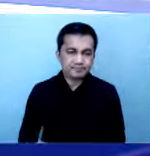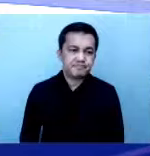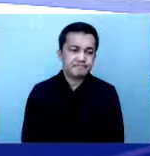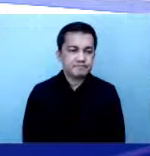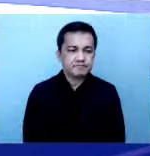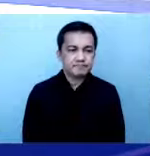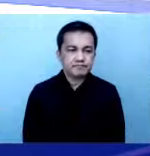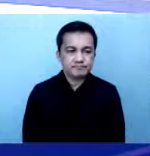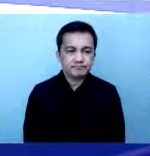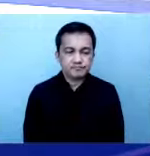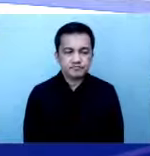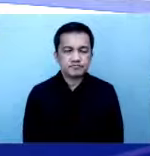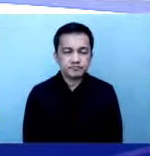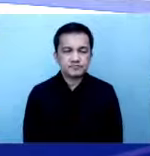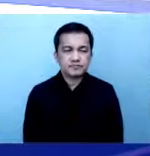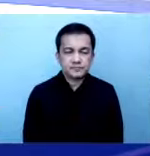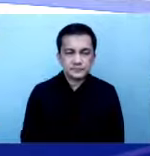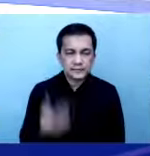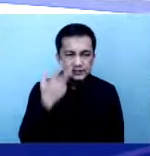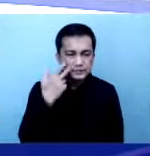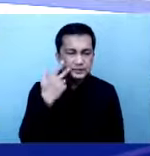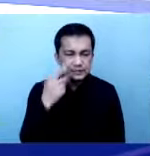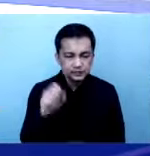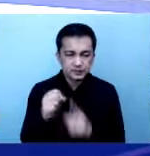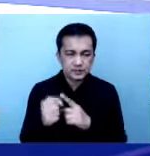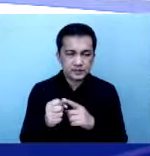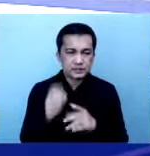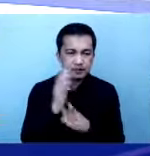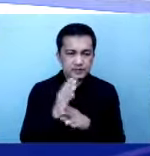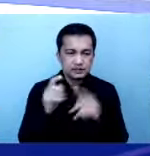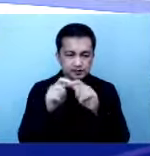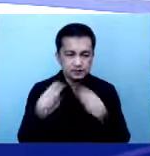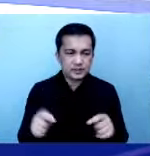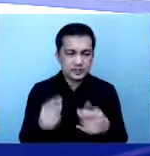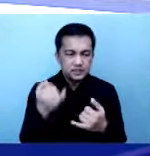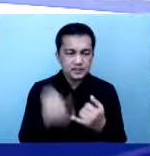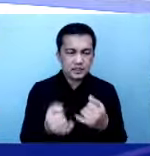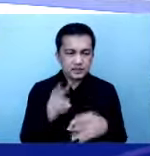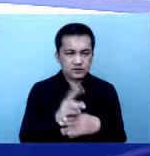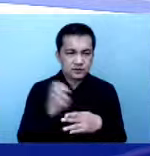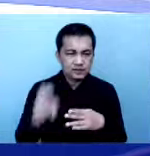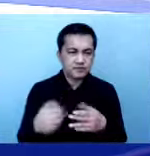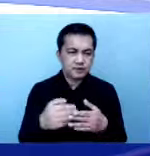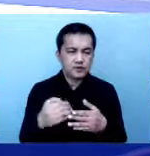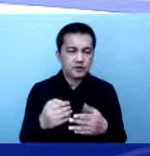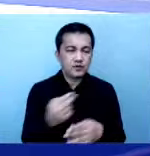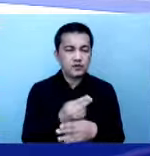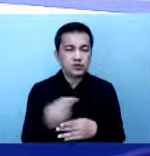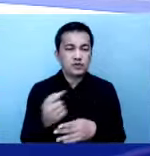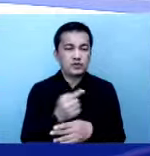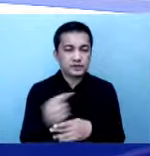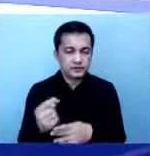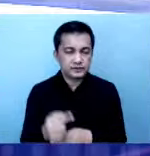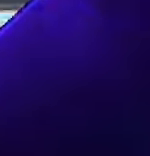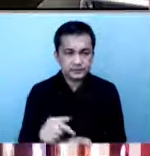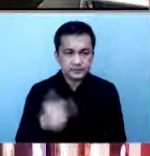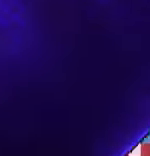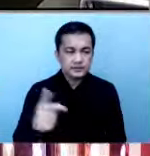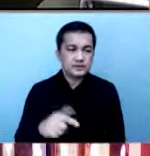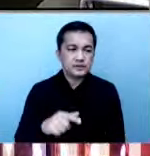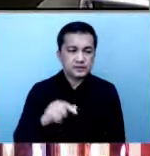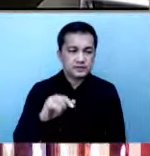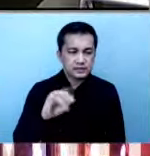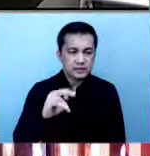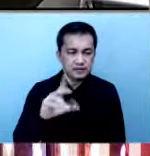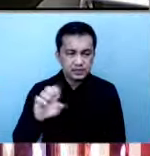Kamusayin natin ang sitwasyon sa bus terminal ngayong huling weekend bago ang mahal na araw. At live mula sa PTEX, nasa frontline ng balitang yan si Camille